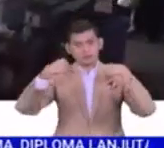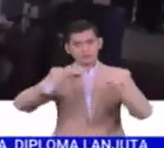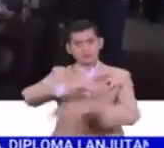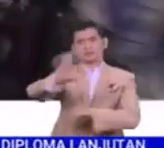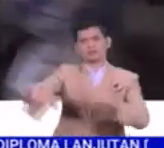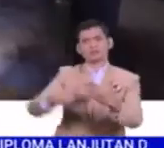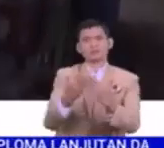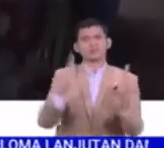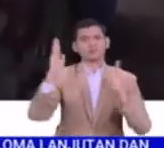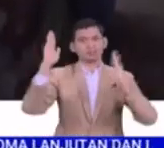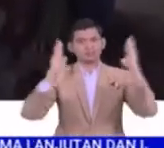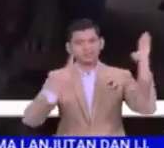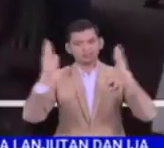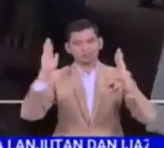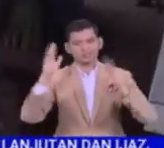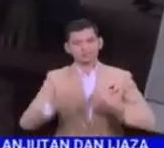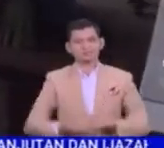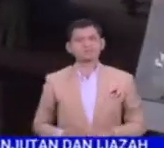seluruh negara.